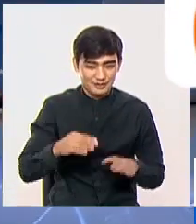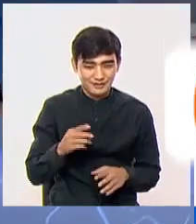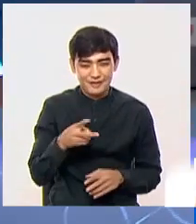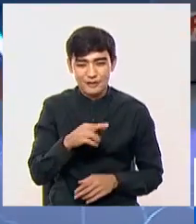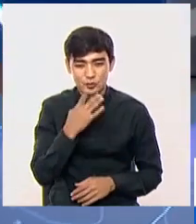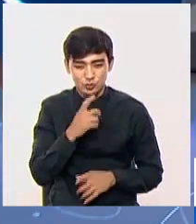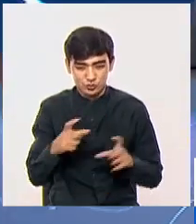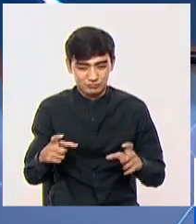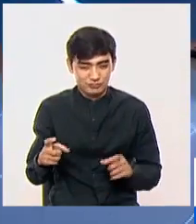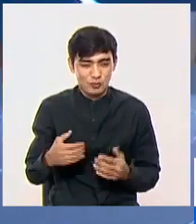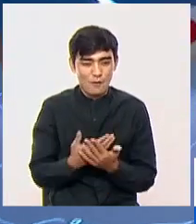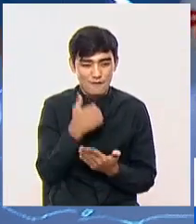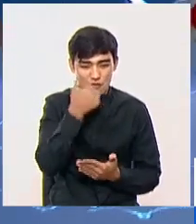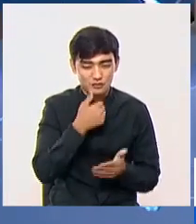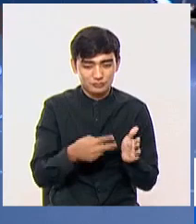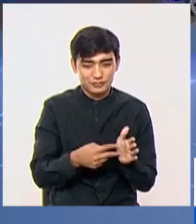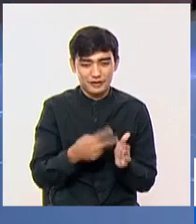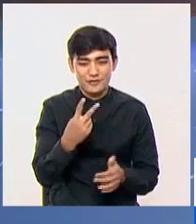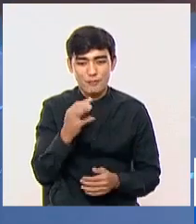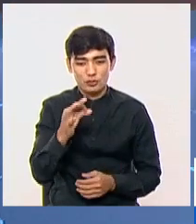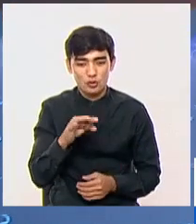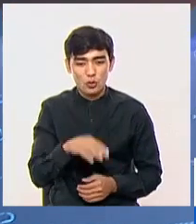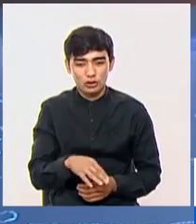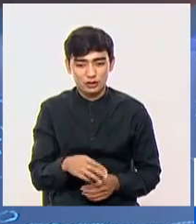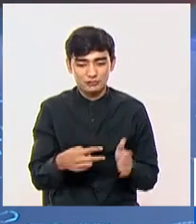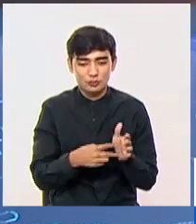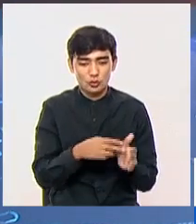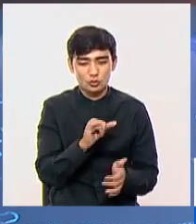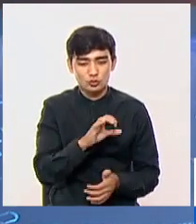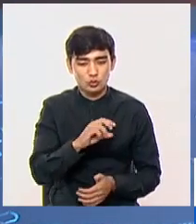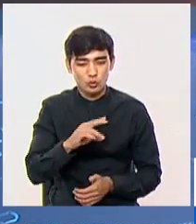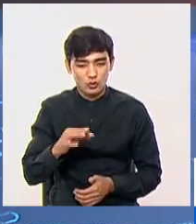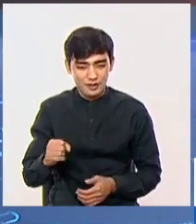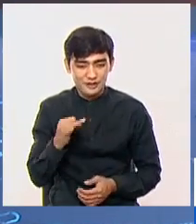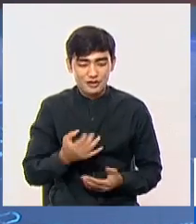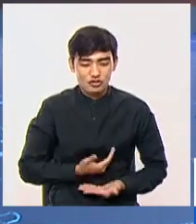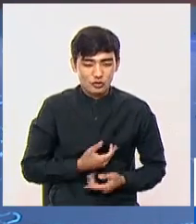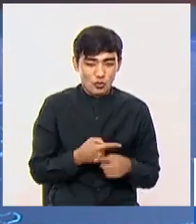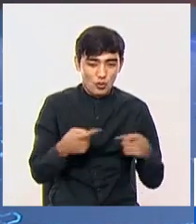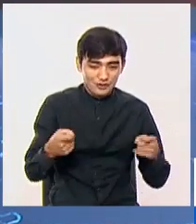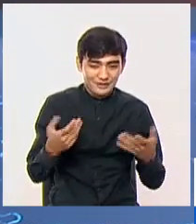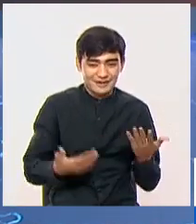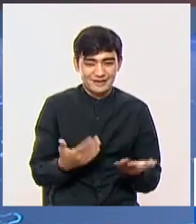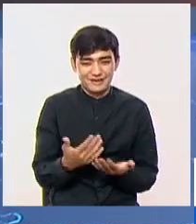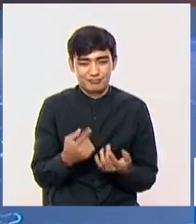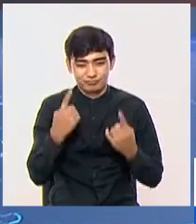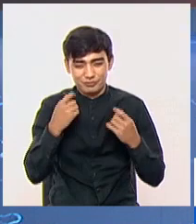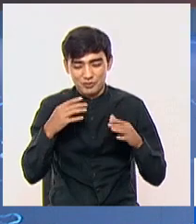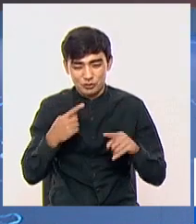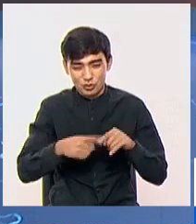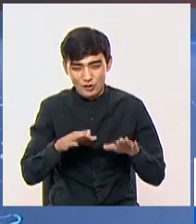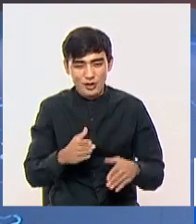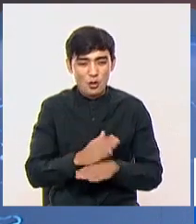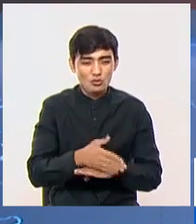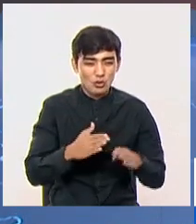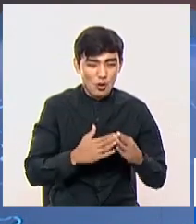году. Сбор будет равняться 2% от стоимости указанных услуг, будь то проживание в отелях, курортных комплексах, гостевых